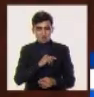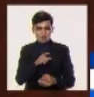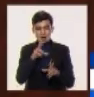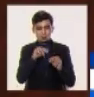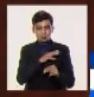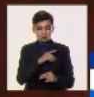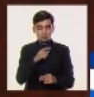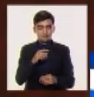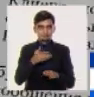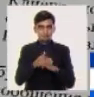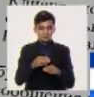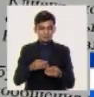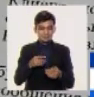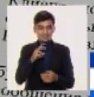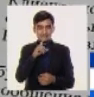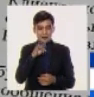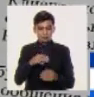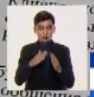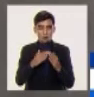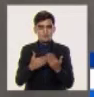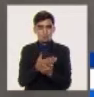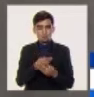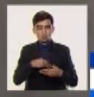выдать льготный займ на покупку нового жилья.